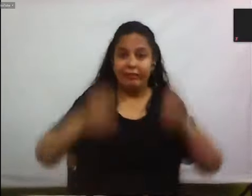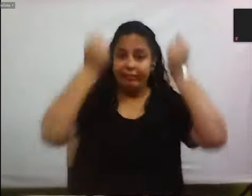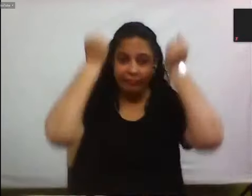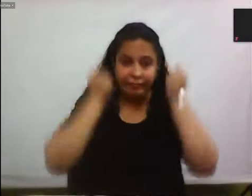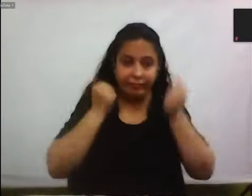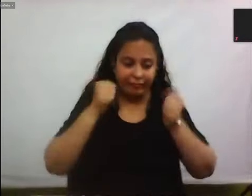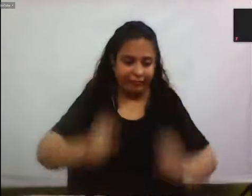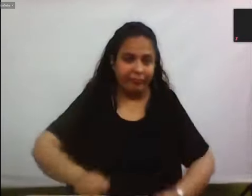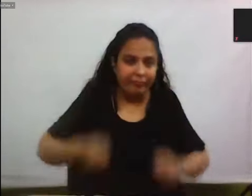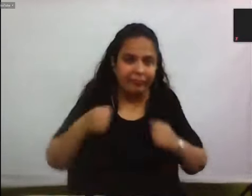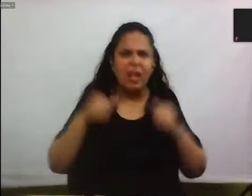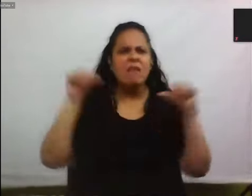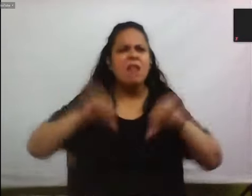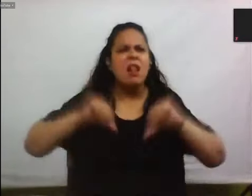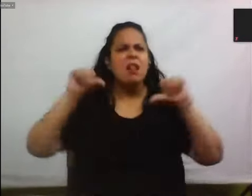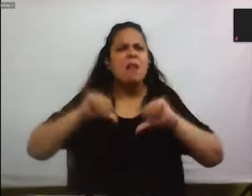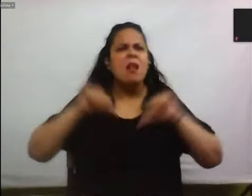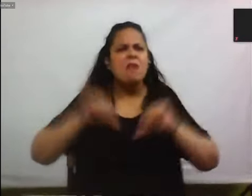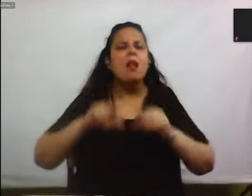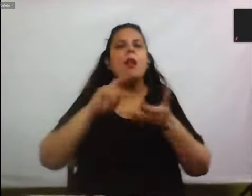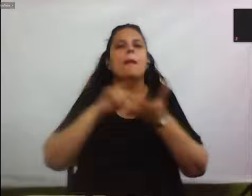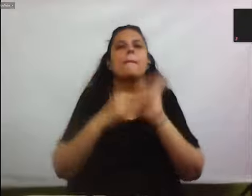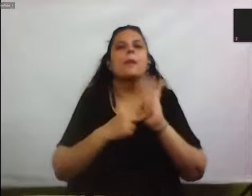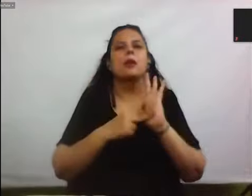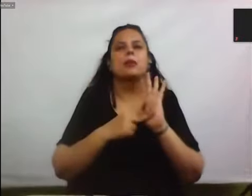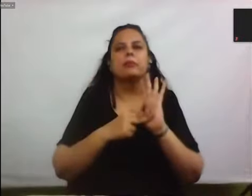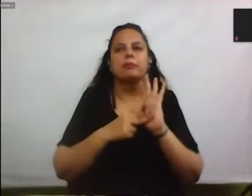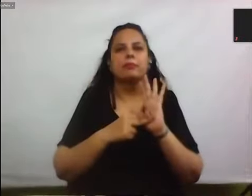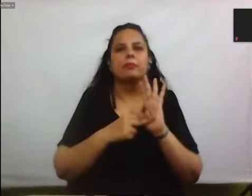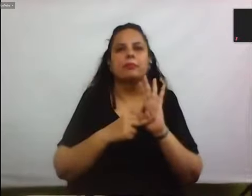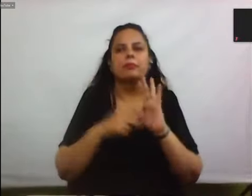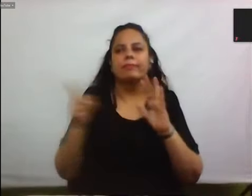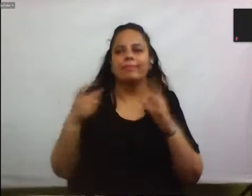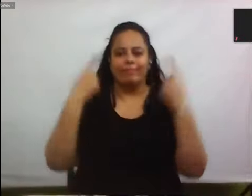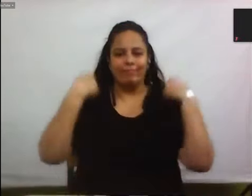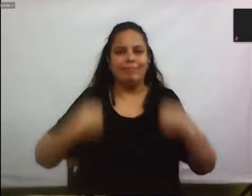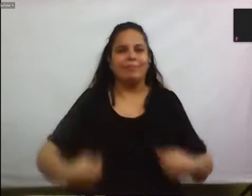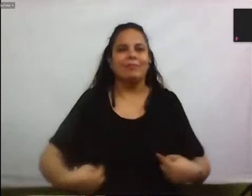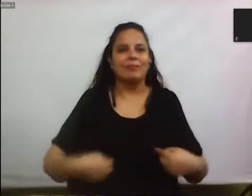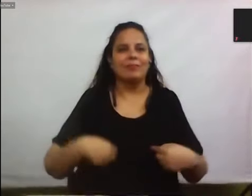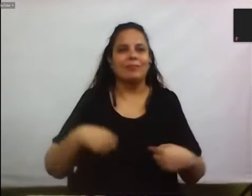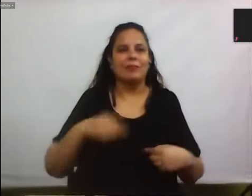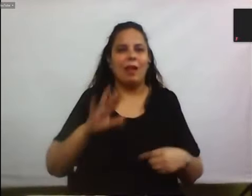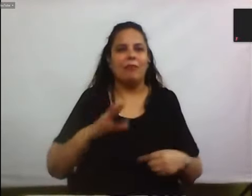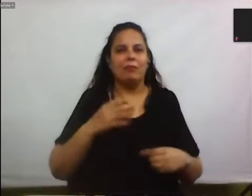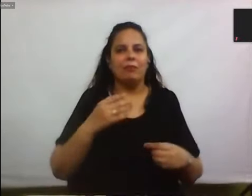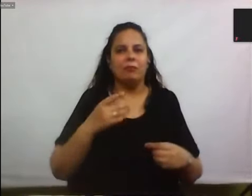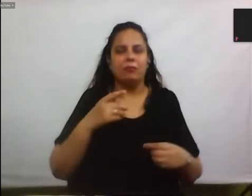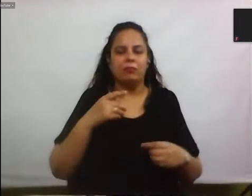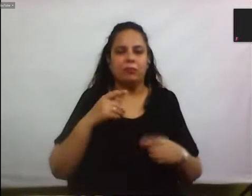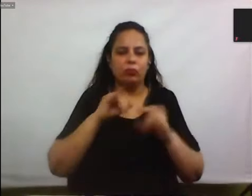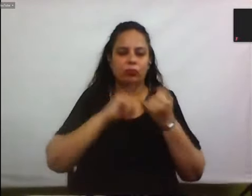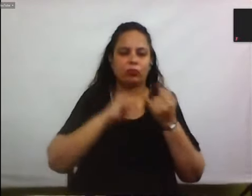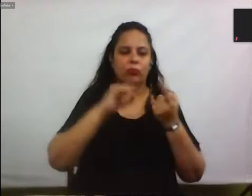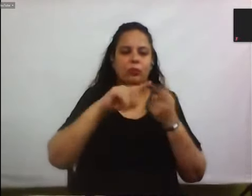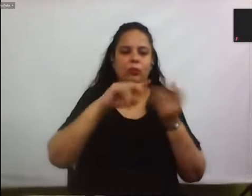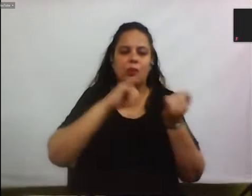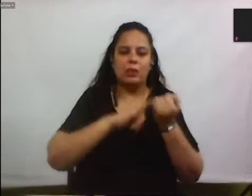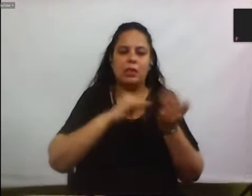इश्यूज होते हैं. वो जिस बच्चे को आपने लाल टाई में देखा, वुड यू बिलीव व्हेन ही वुड कम टू मी